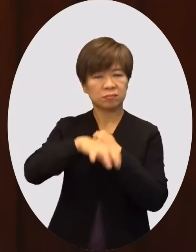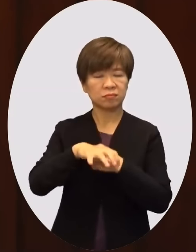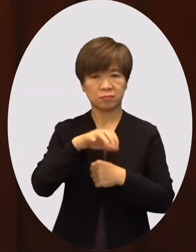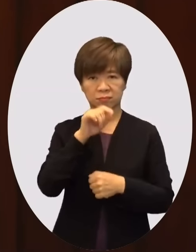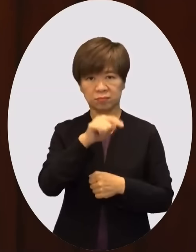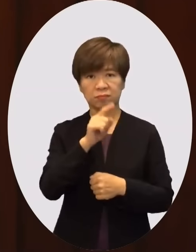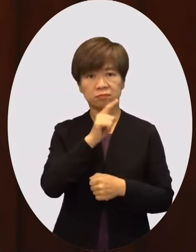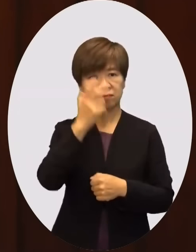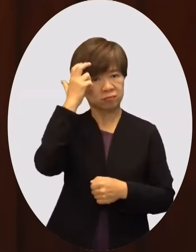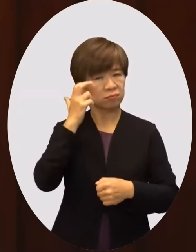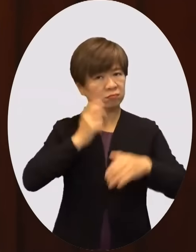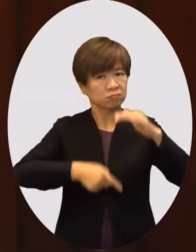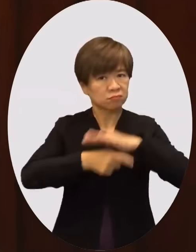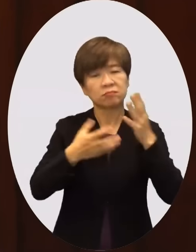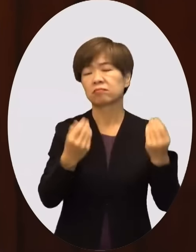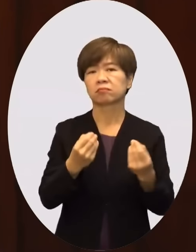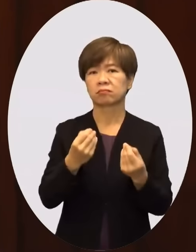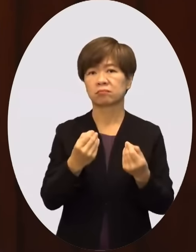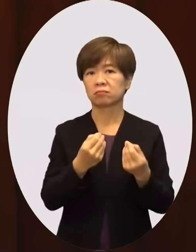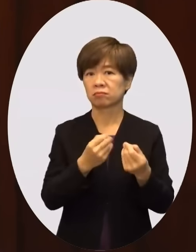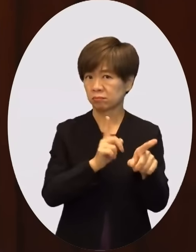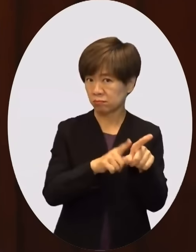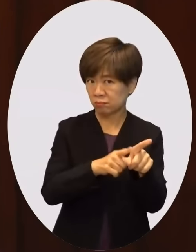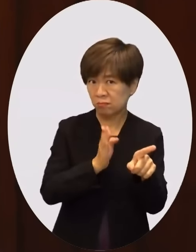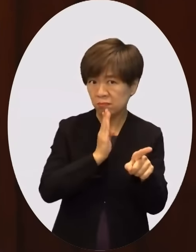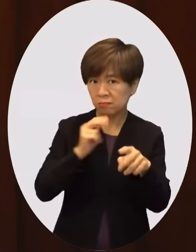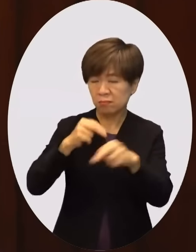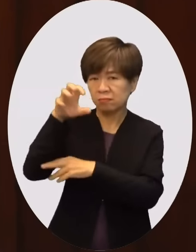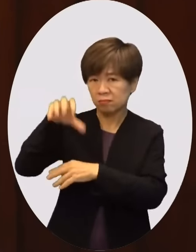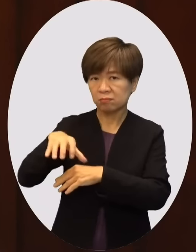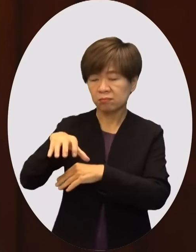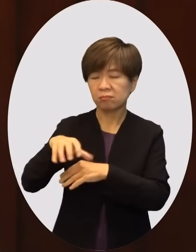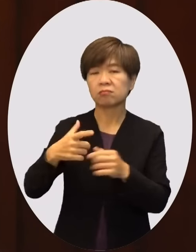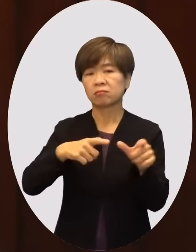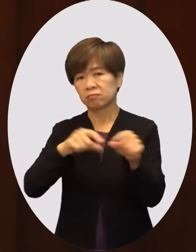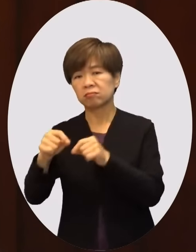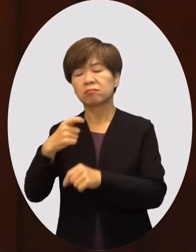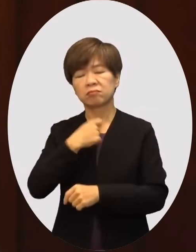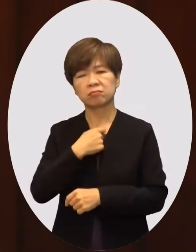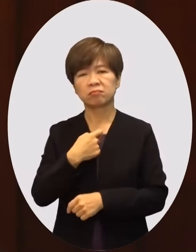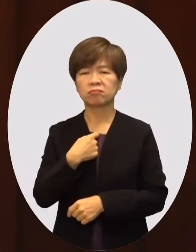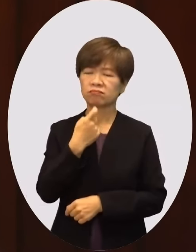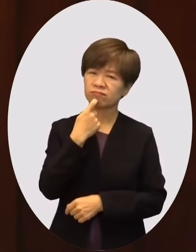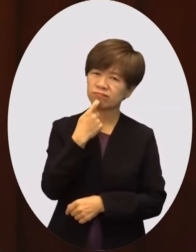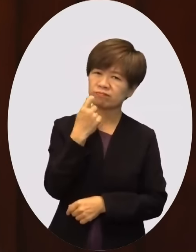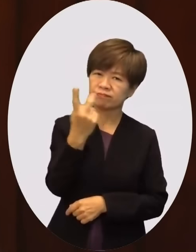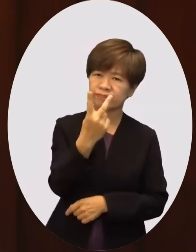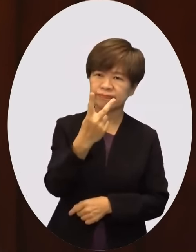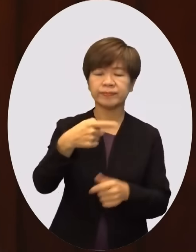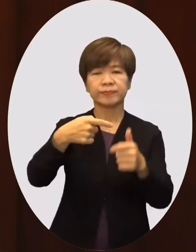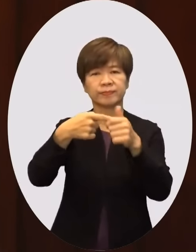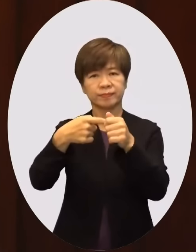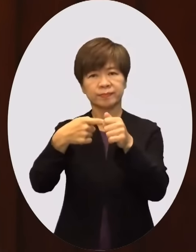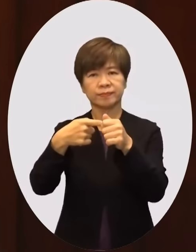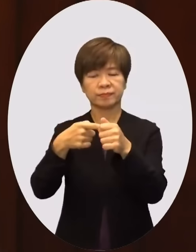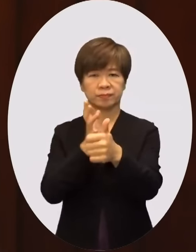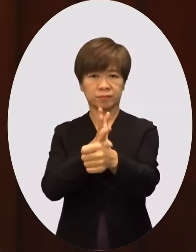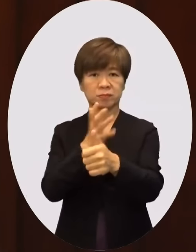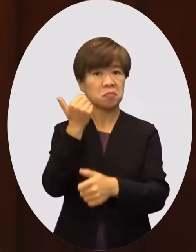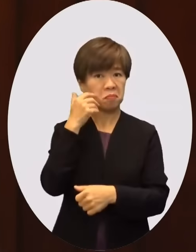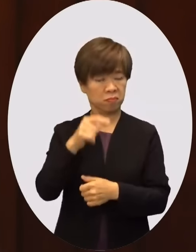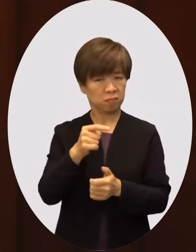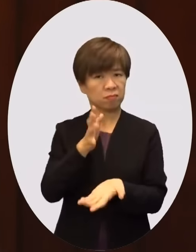法院说没有违宪就没有违宪了，行政院就必须要接受。那我这边就产生两个疑问。第一个疑问，是不是我如果照